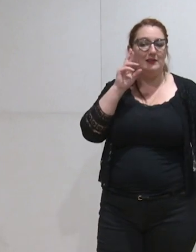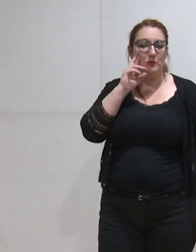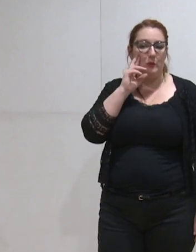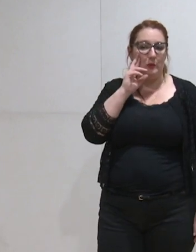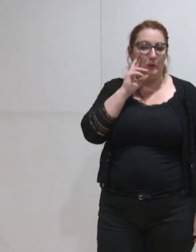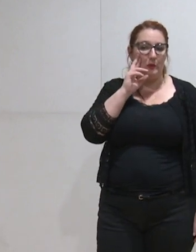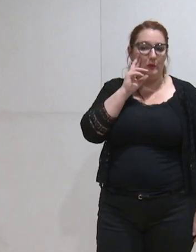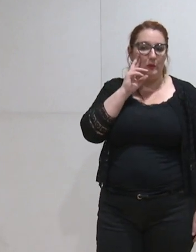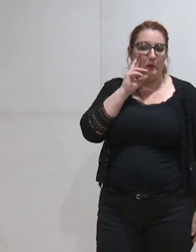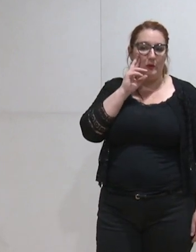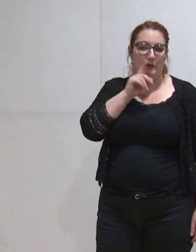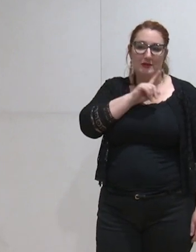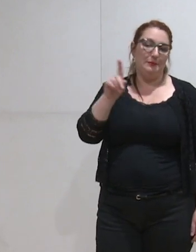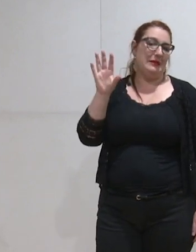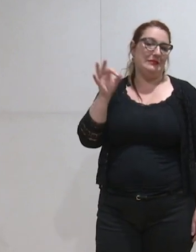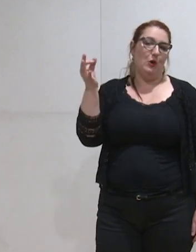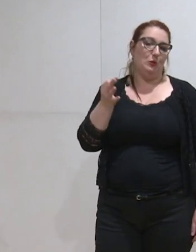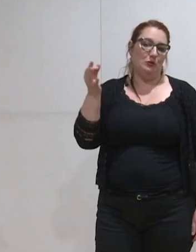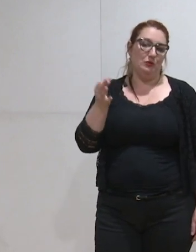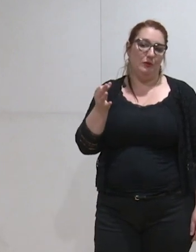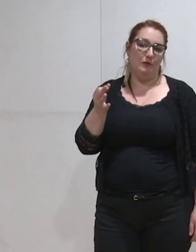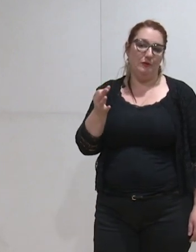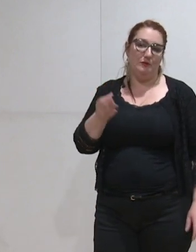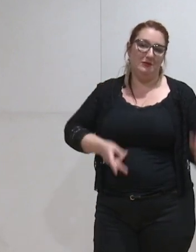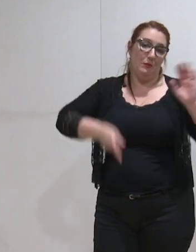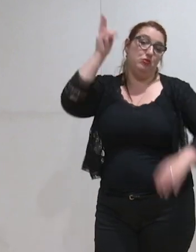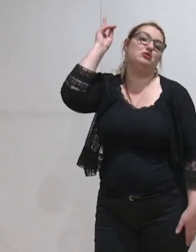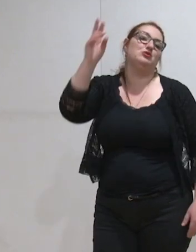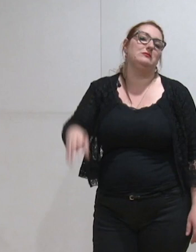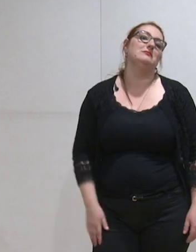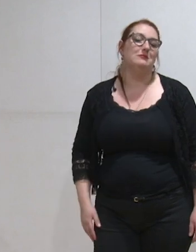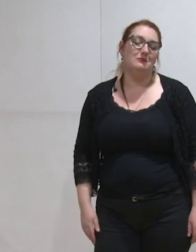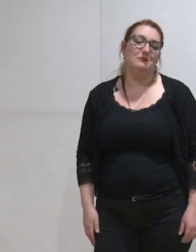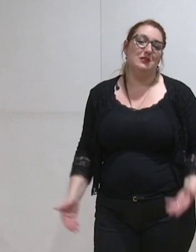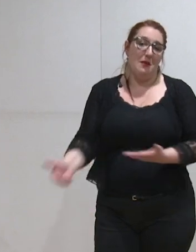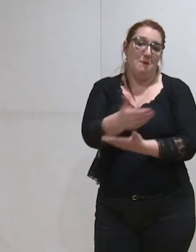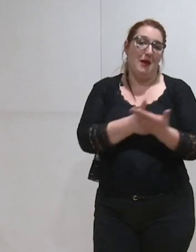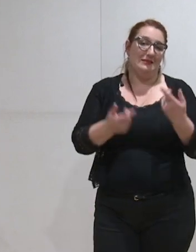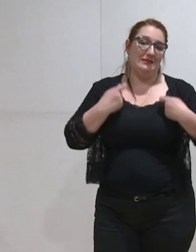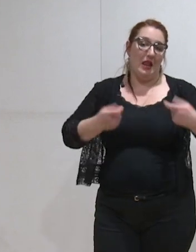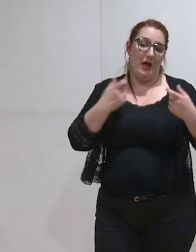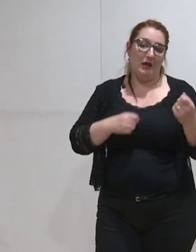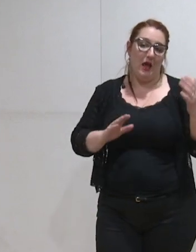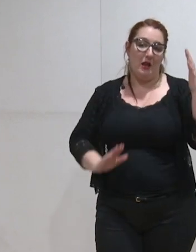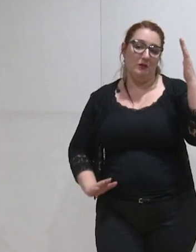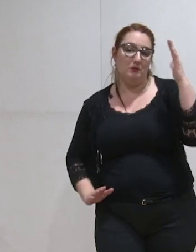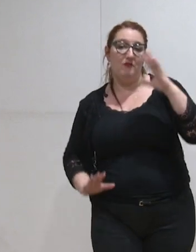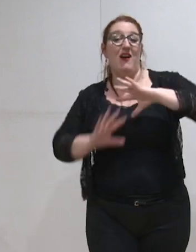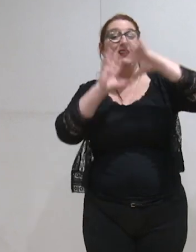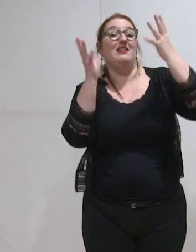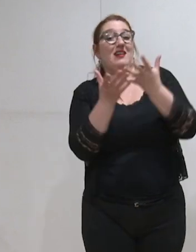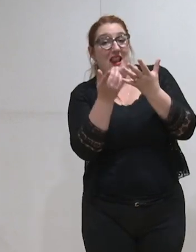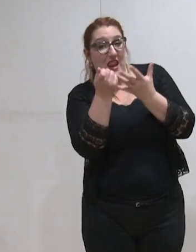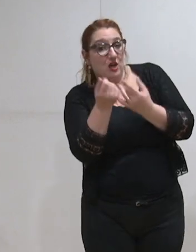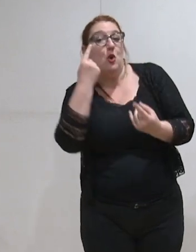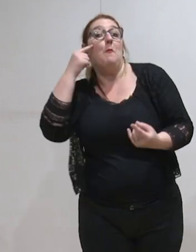euh 50 % on estt à bien plus d'augmentation de la masse de la somme qui sert à